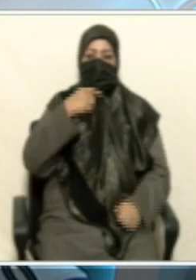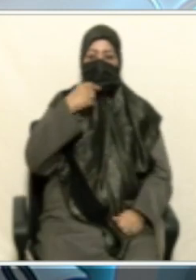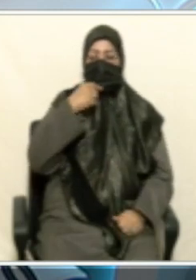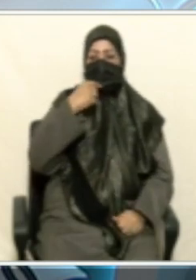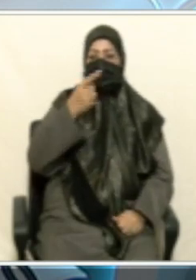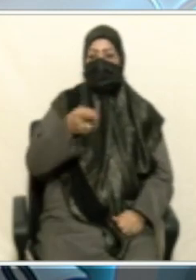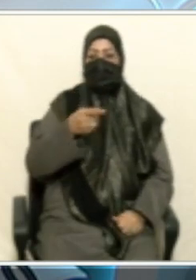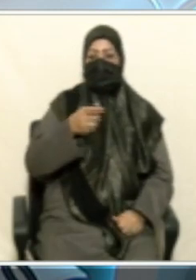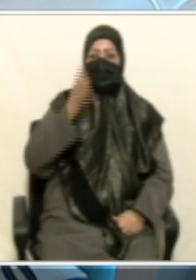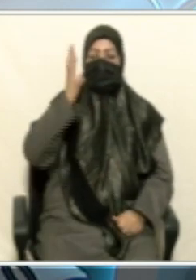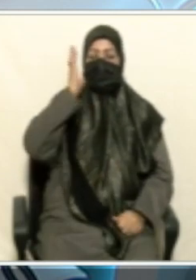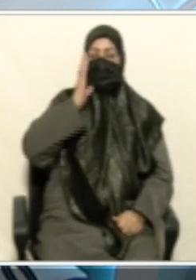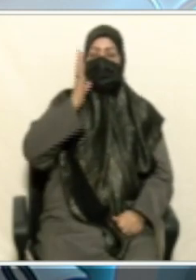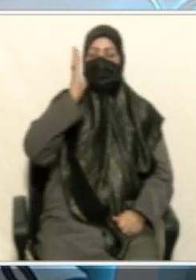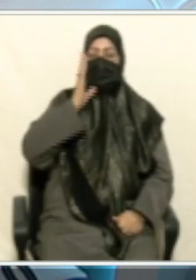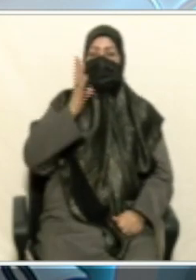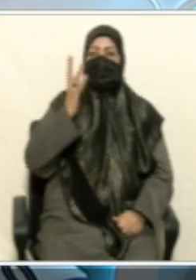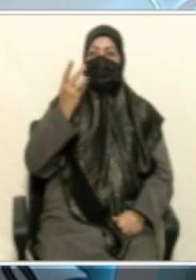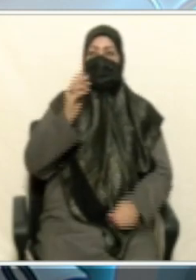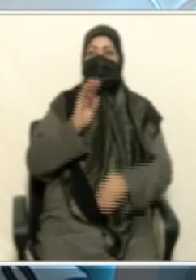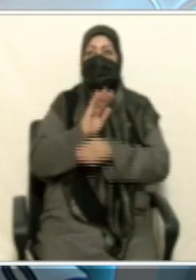صلاة العصر الشيخ راكع